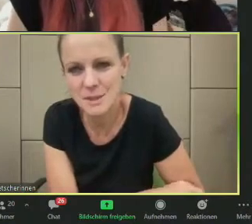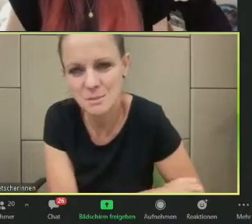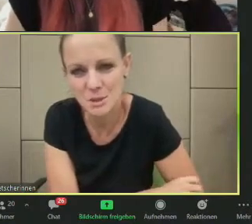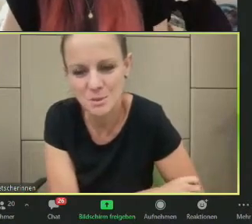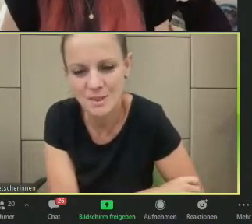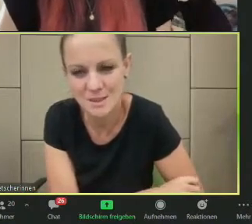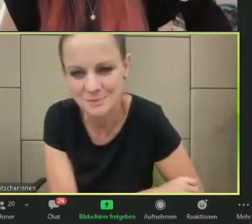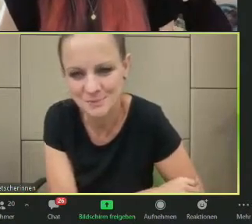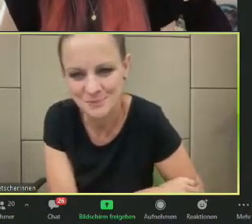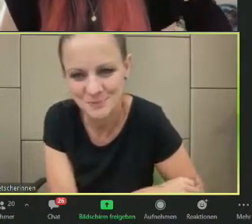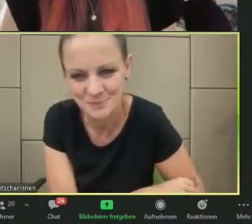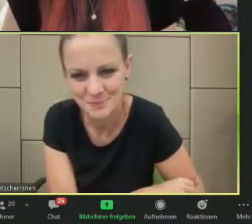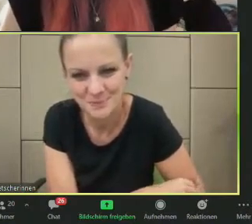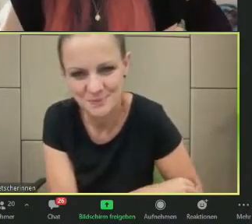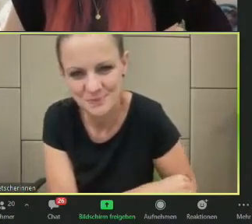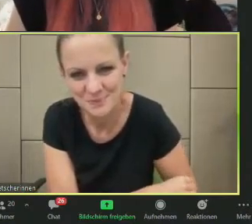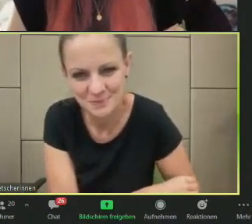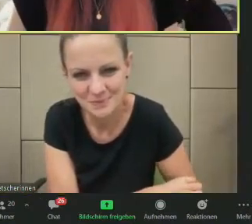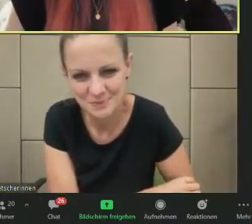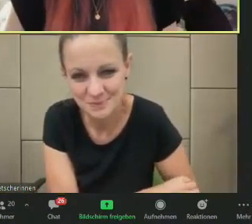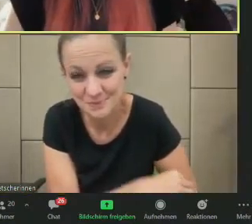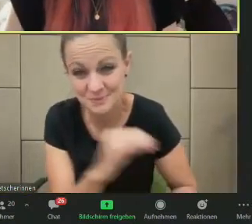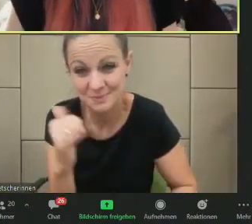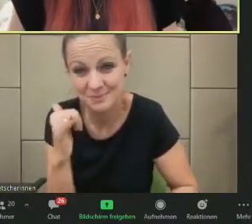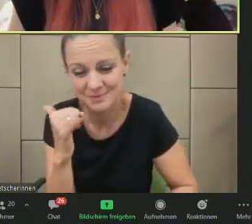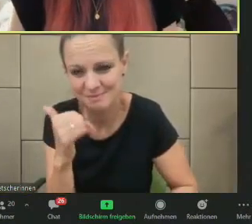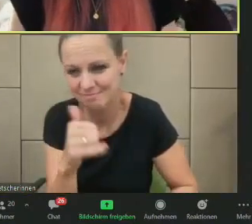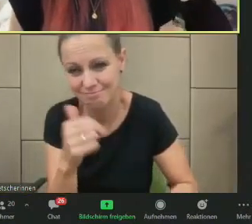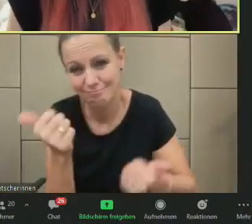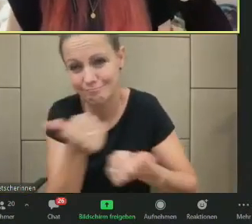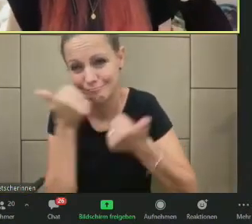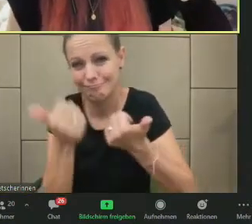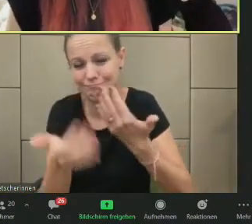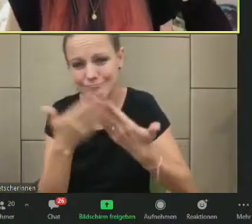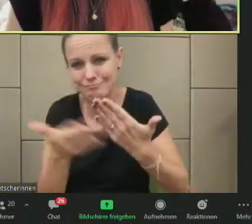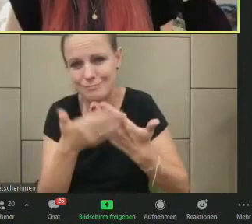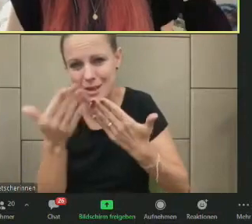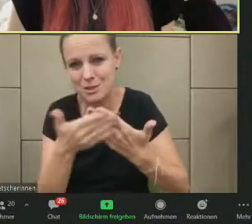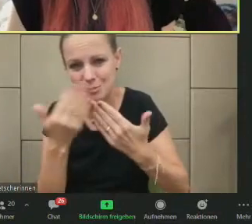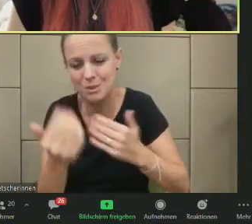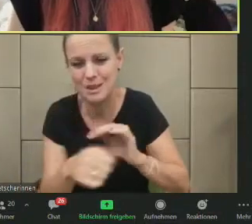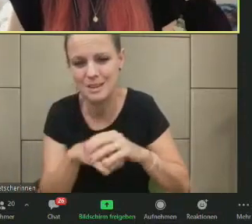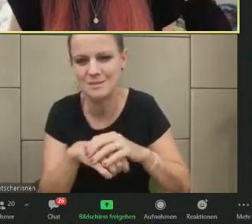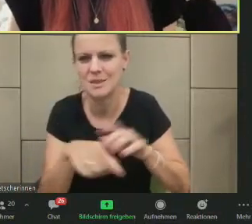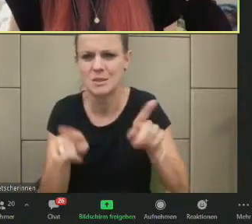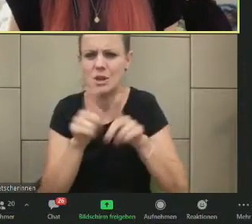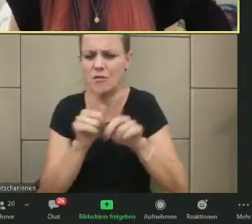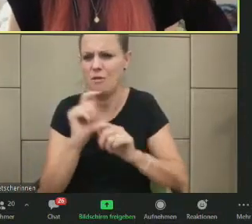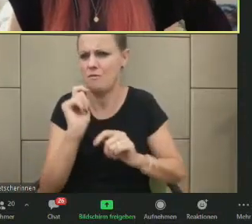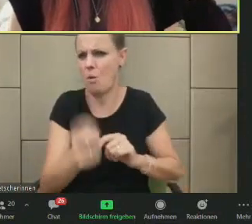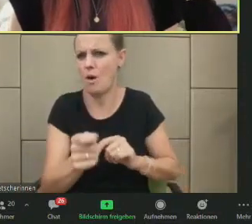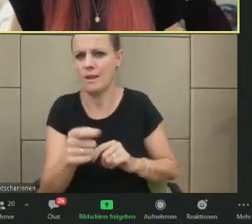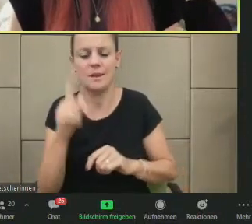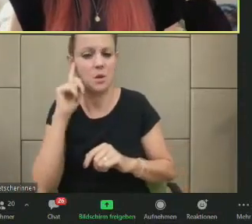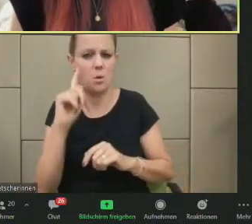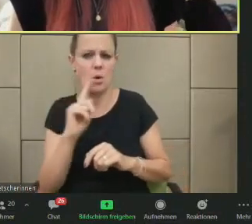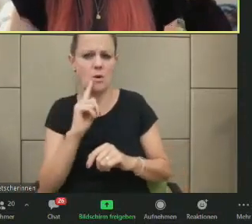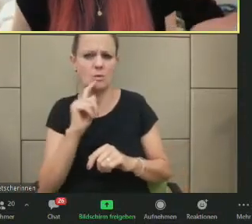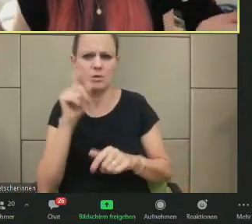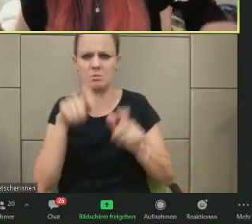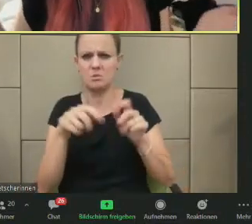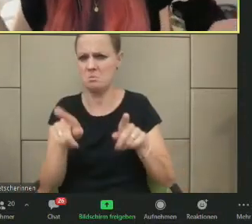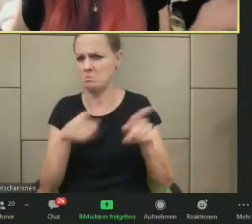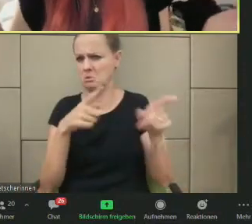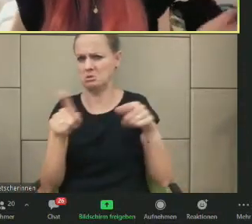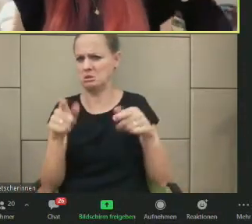Das wäre zum Beispiel was. Ja, finde ich ein tolles Beispiel, weil ich glaube, das ist auch so ein Vorurteil, so gehörlose Menschen und Musik.